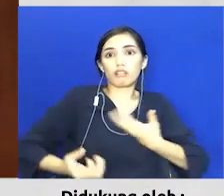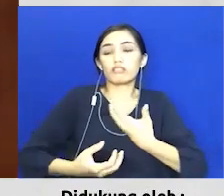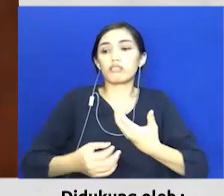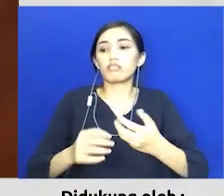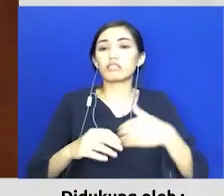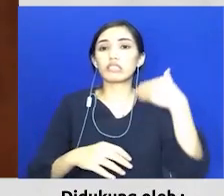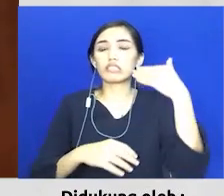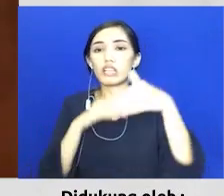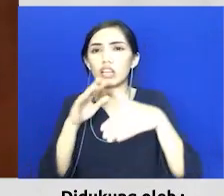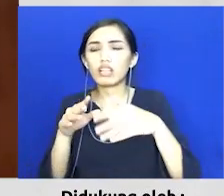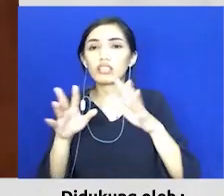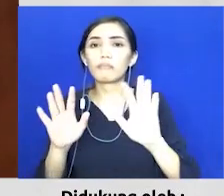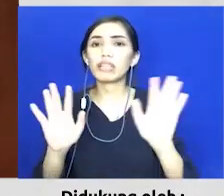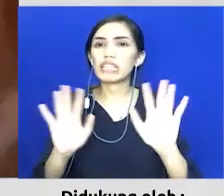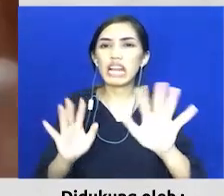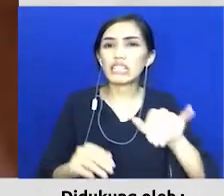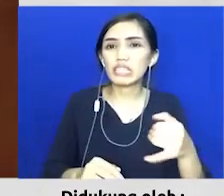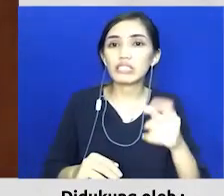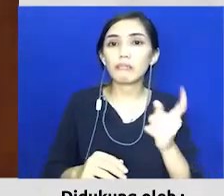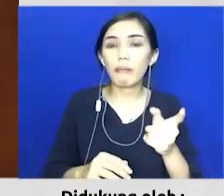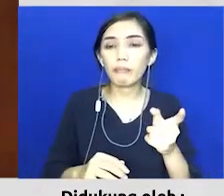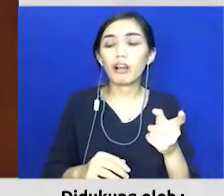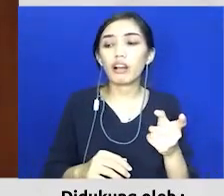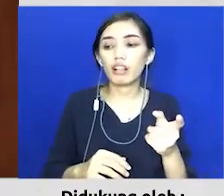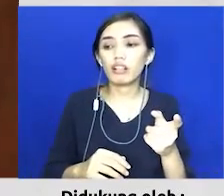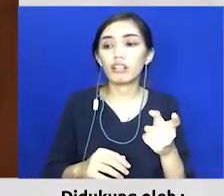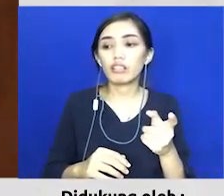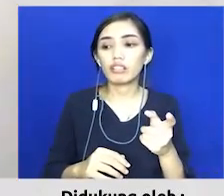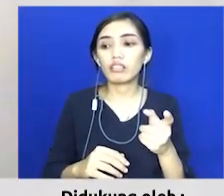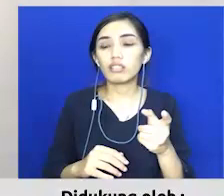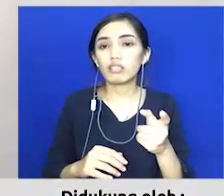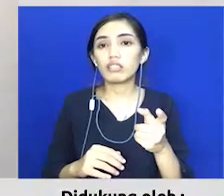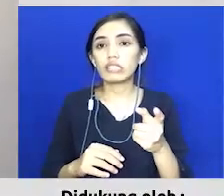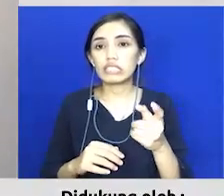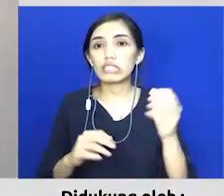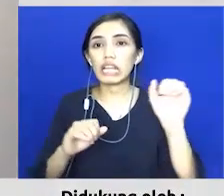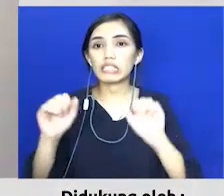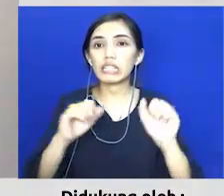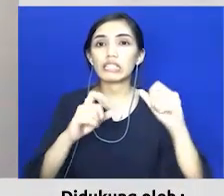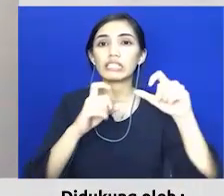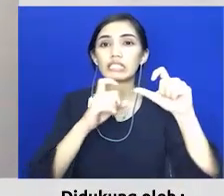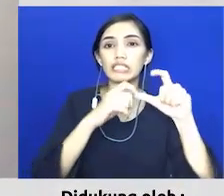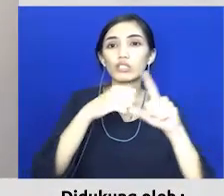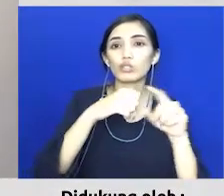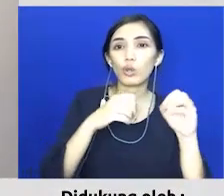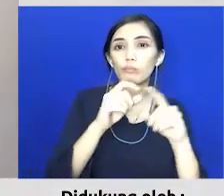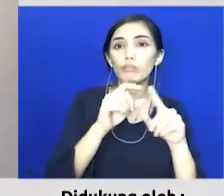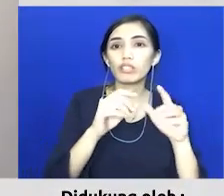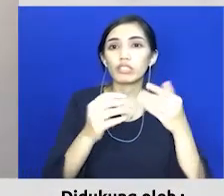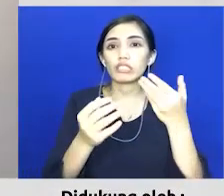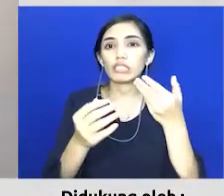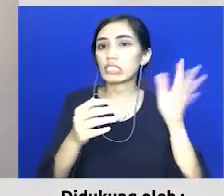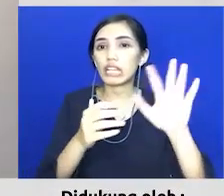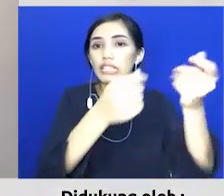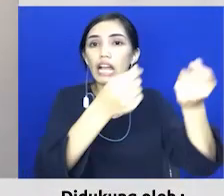dari luar negeri. Ya. Hancur semua. Nah, itu mulai menurun ya dan sebagainya. Tapi